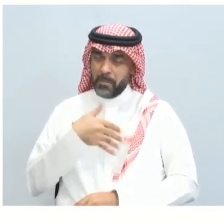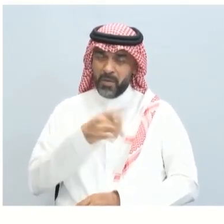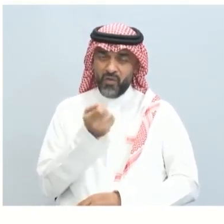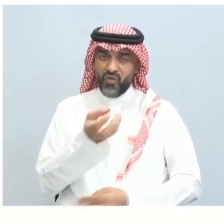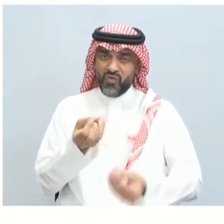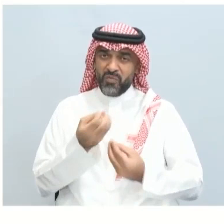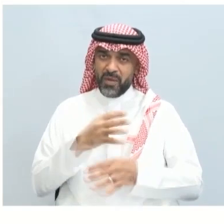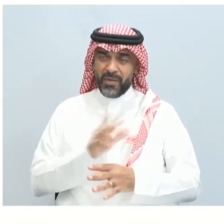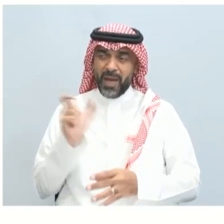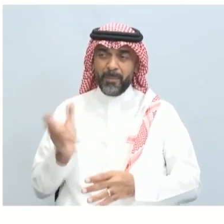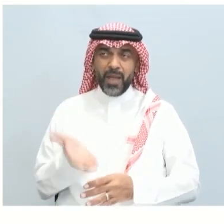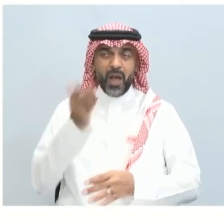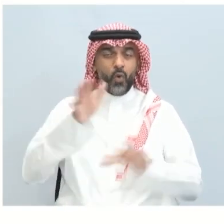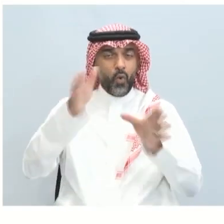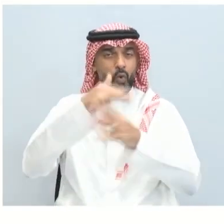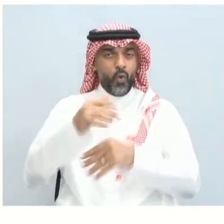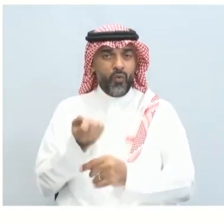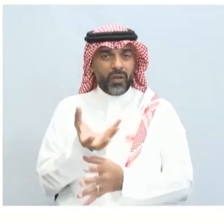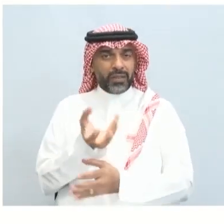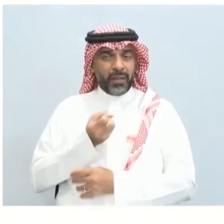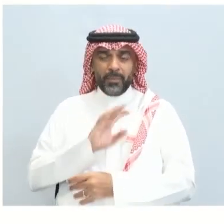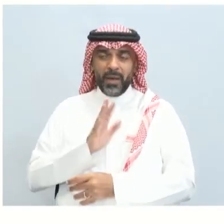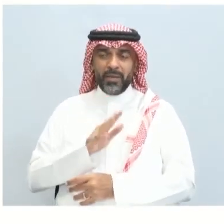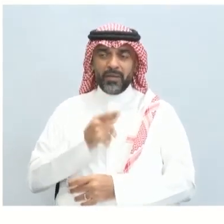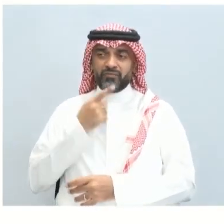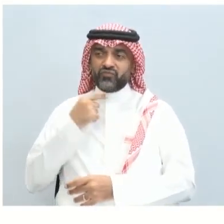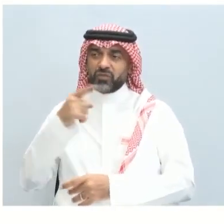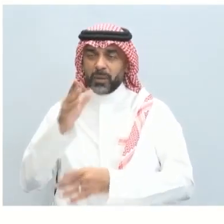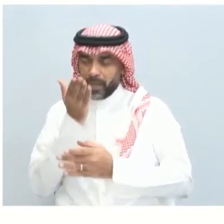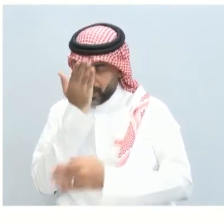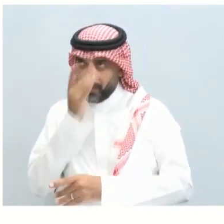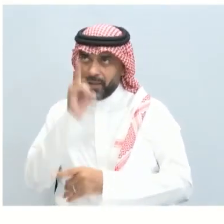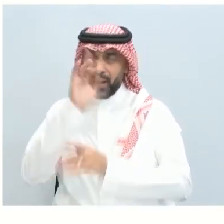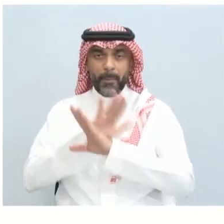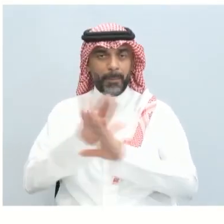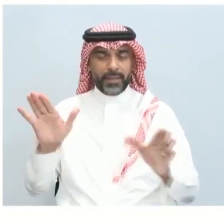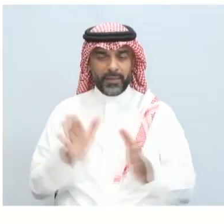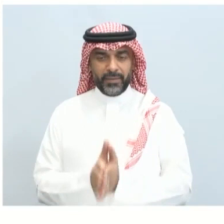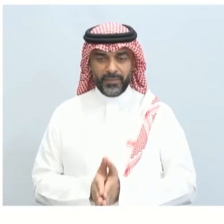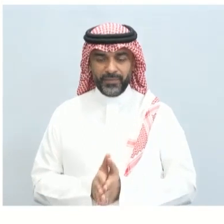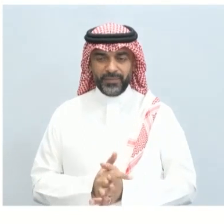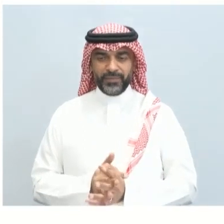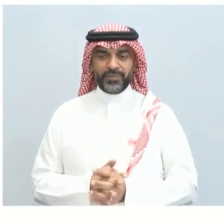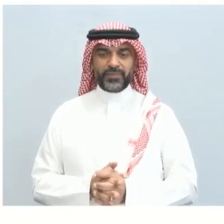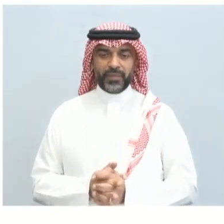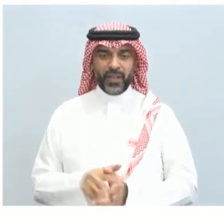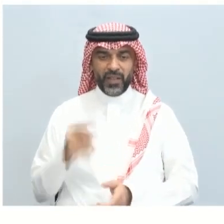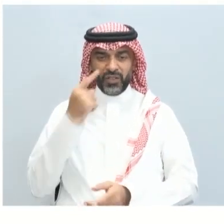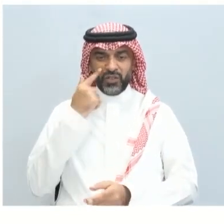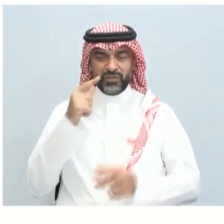هذه الايه الله يصطفي من الملائكه رسلا ومن الناس ان الله سميع بصير